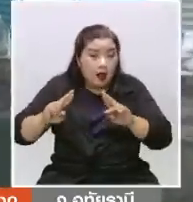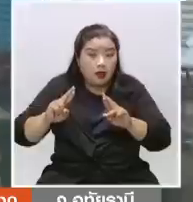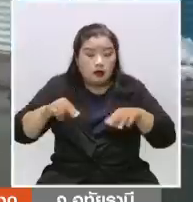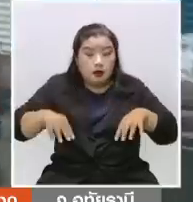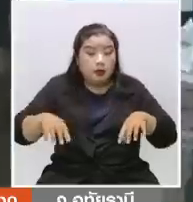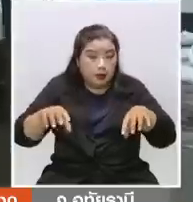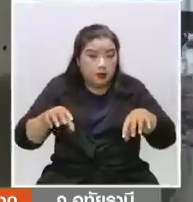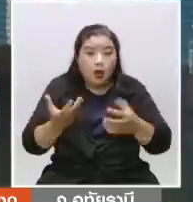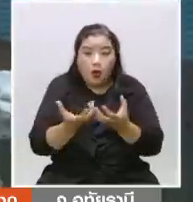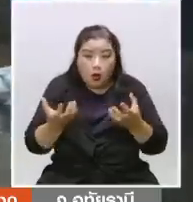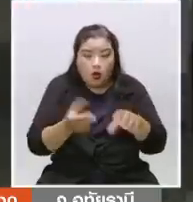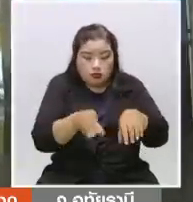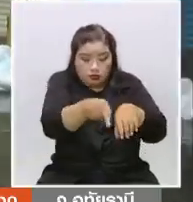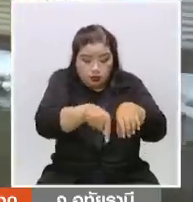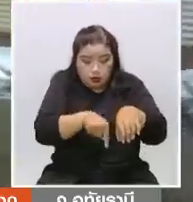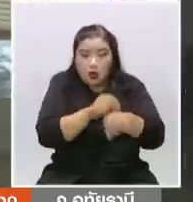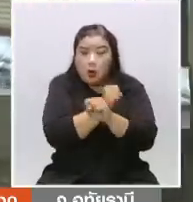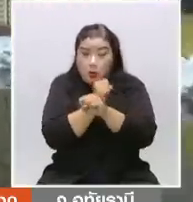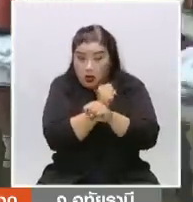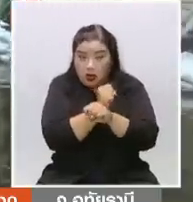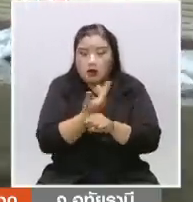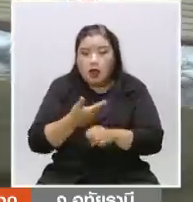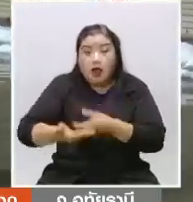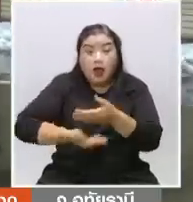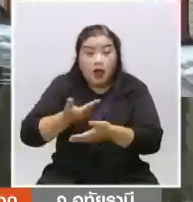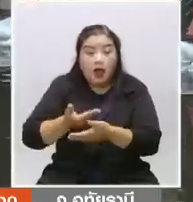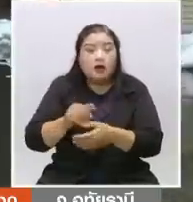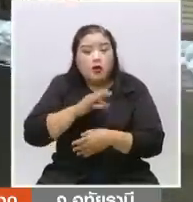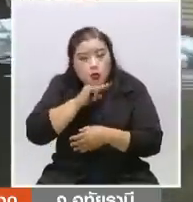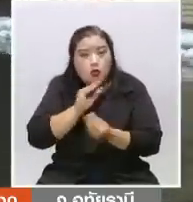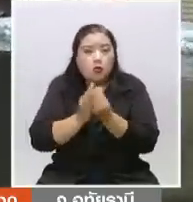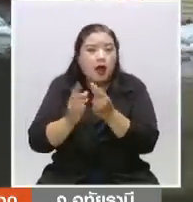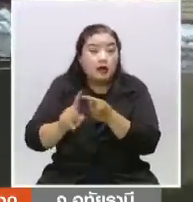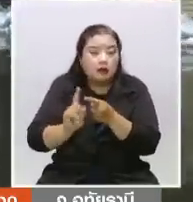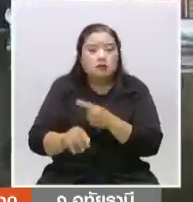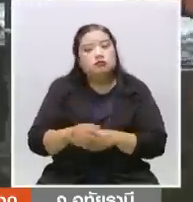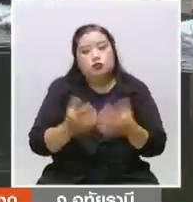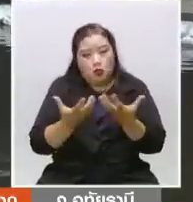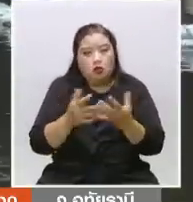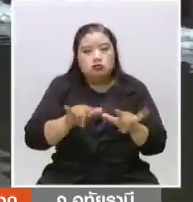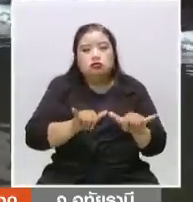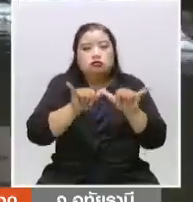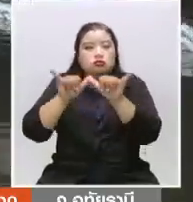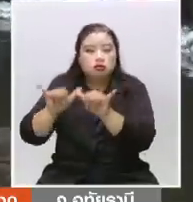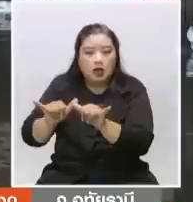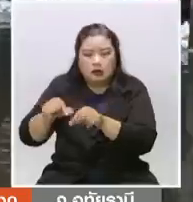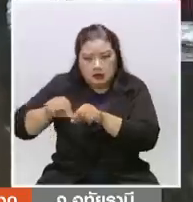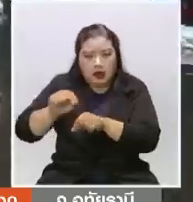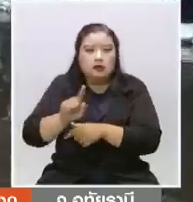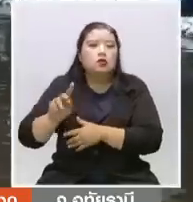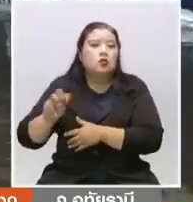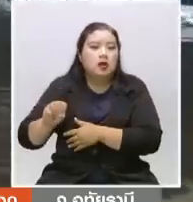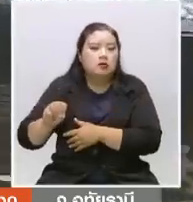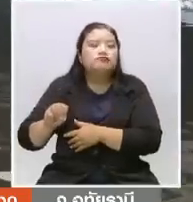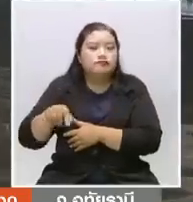ปิดกิจการชั่วคราวส่วนตลาดสดค่ะก็ต้องเคลื่อนย้ายไปตั้งตลาดชั่วคราวห่างจากที่เดิมไป1กิโลเมต